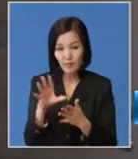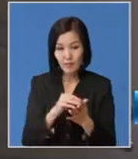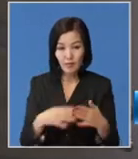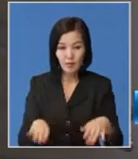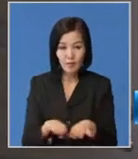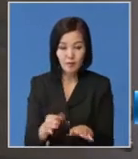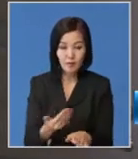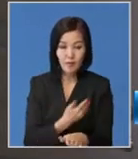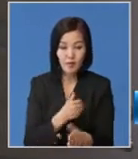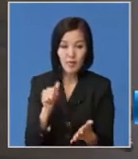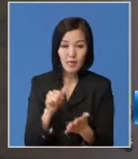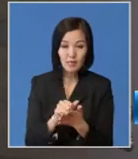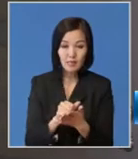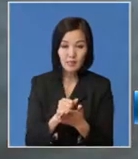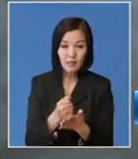осы әскери салаға